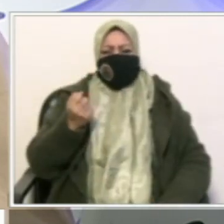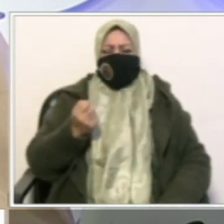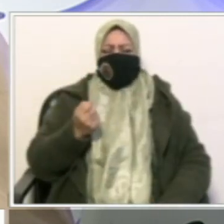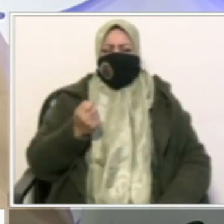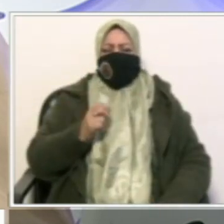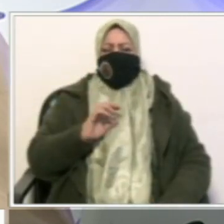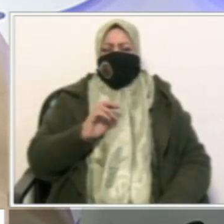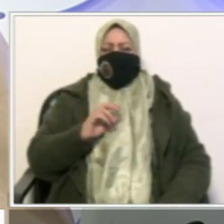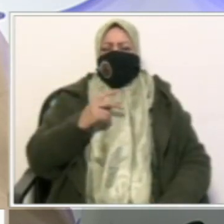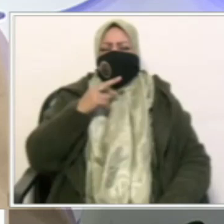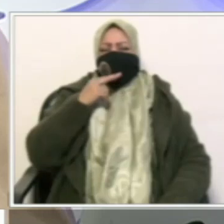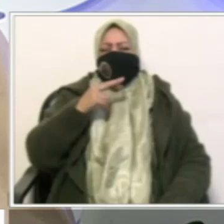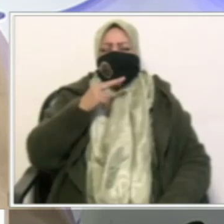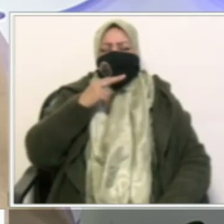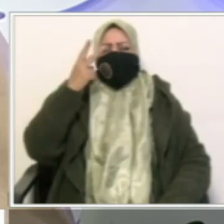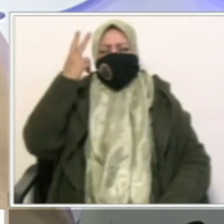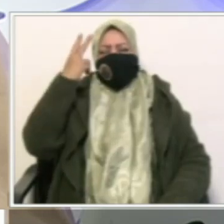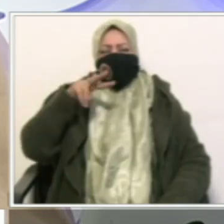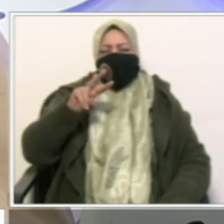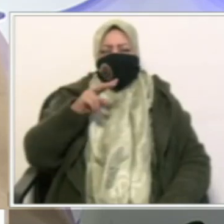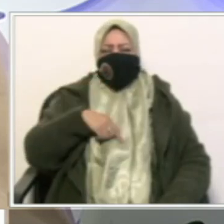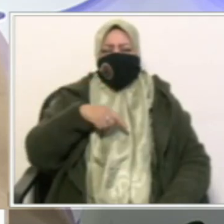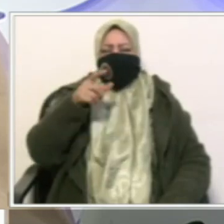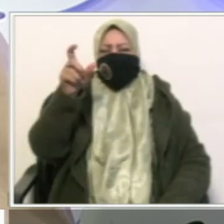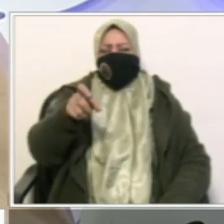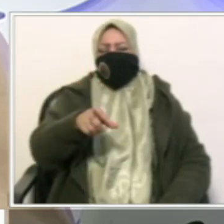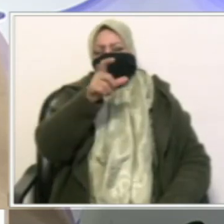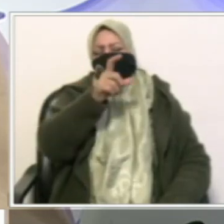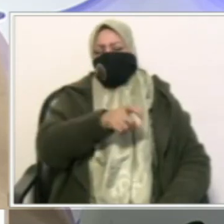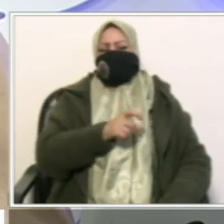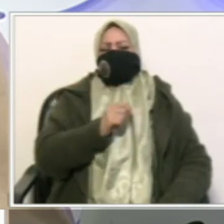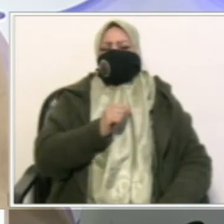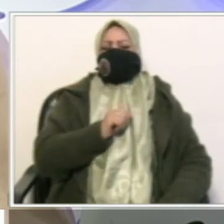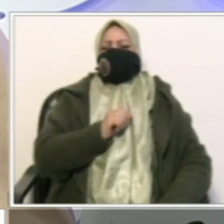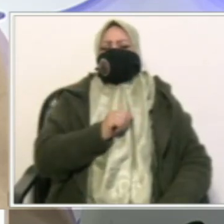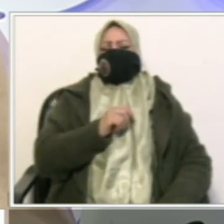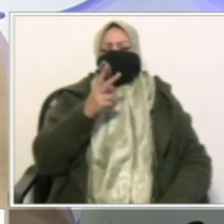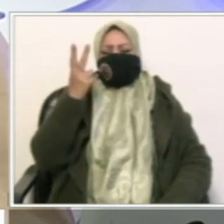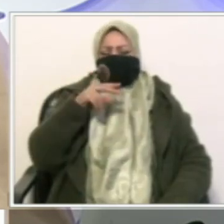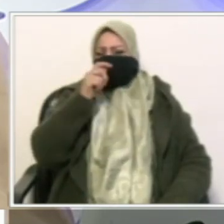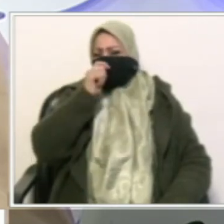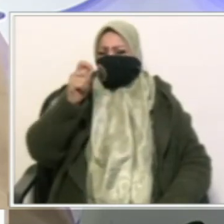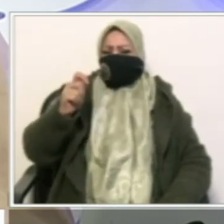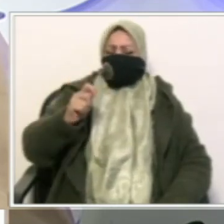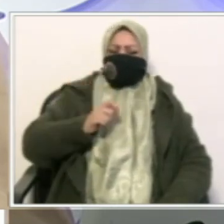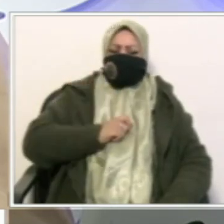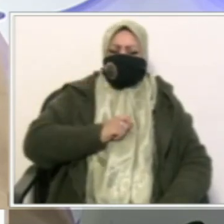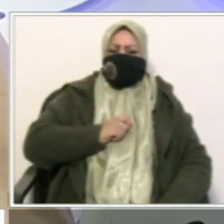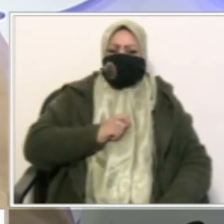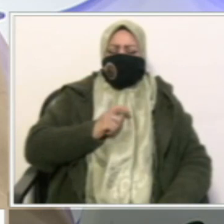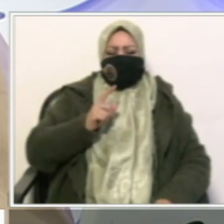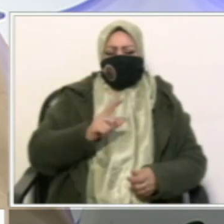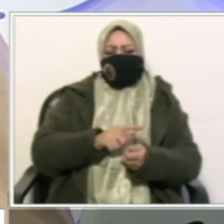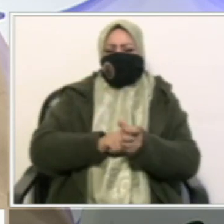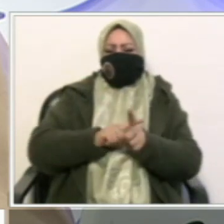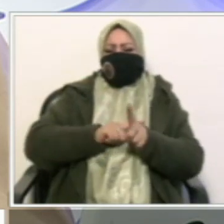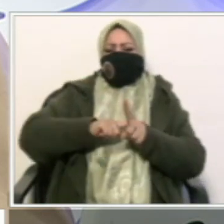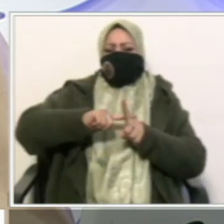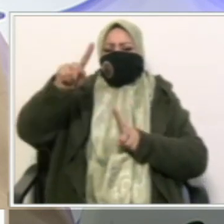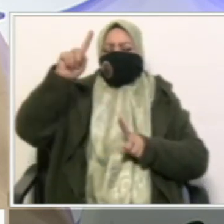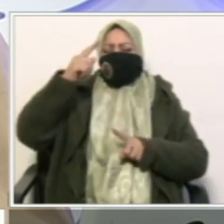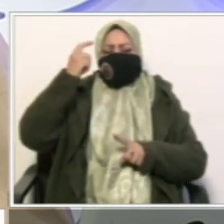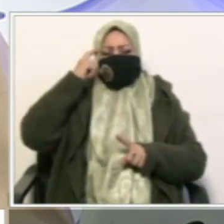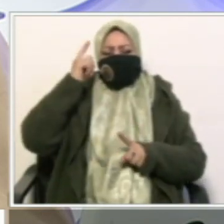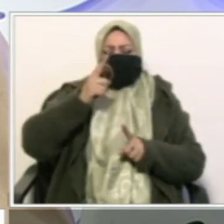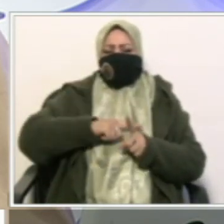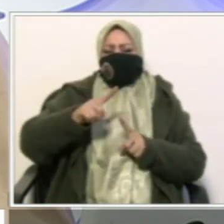من ردود الفعل وبسبب الانفعال والغضب وأخطأ في حق شخص في الطريق